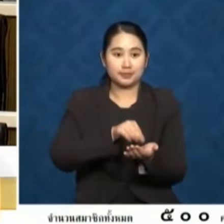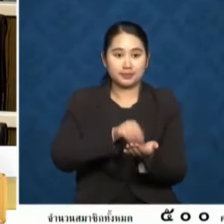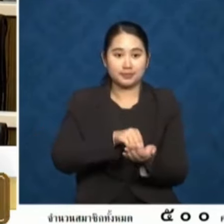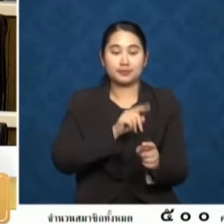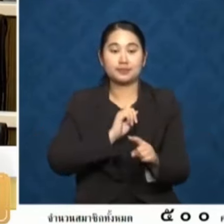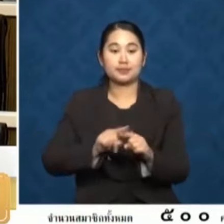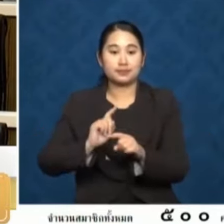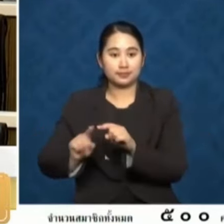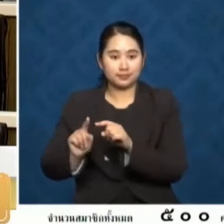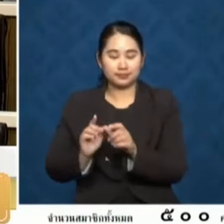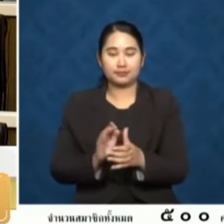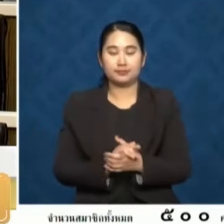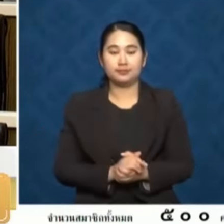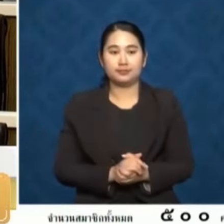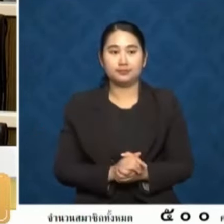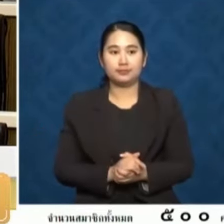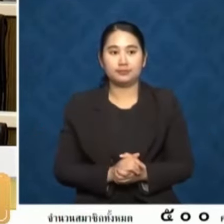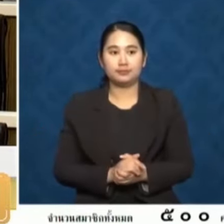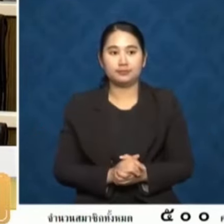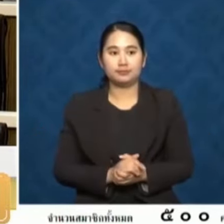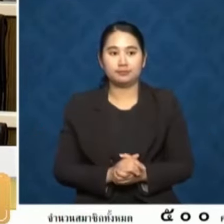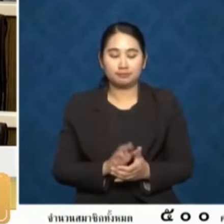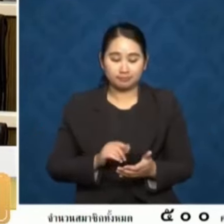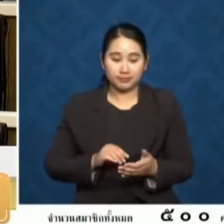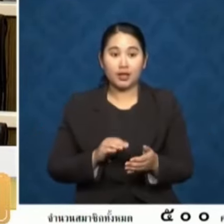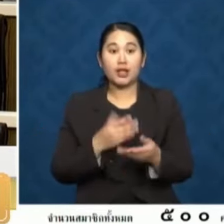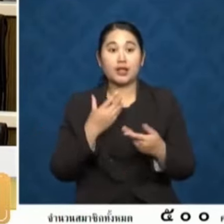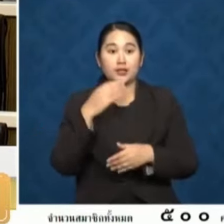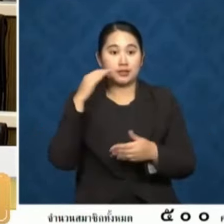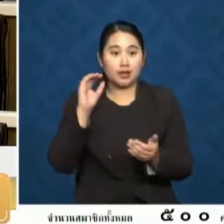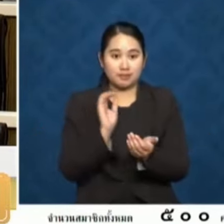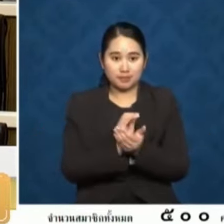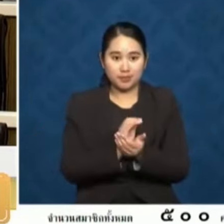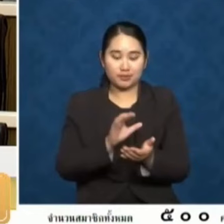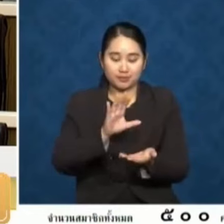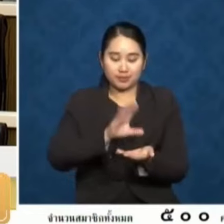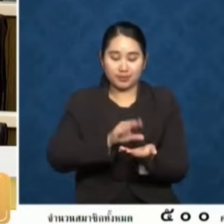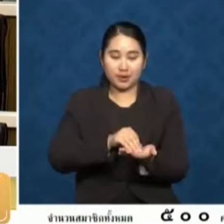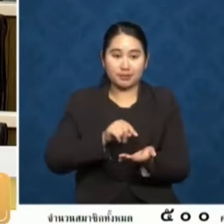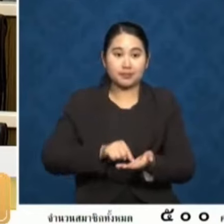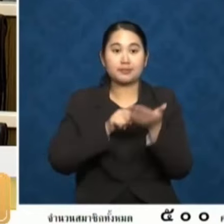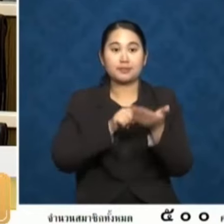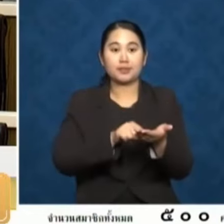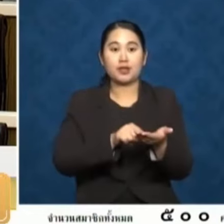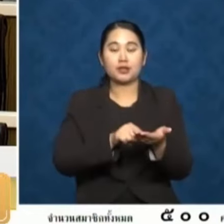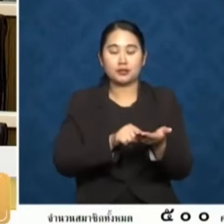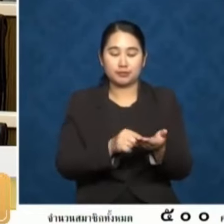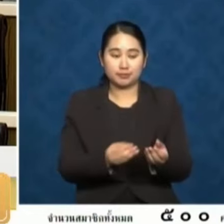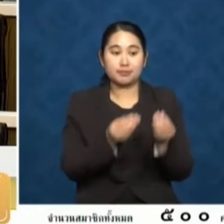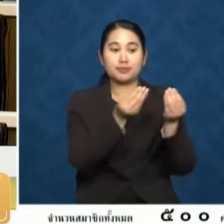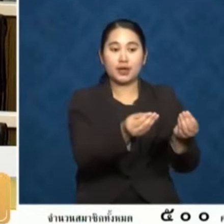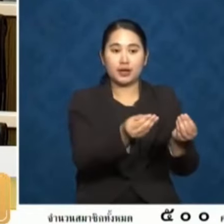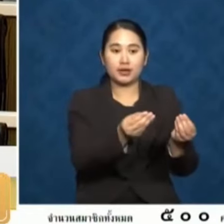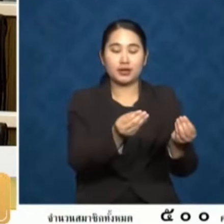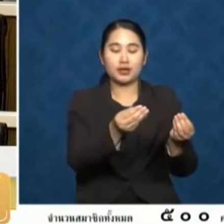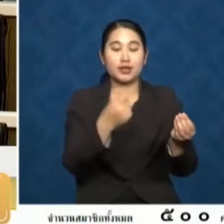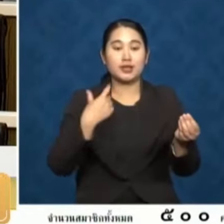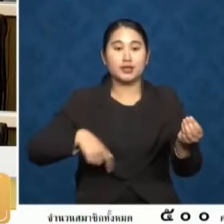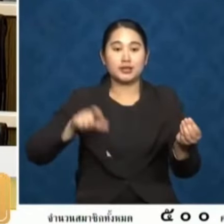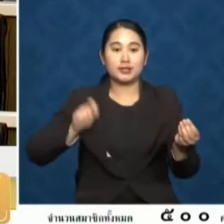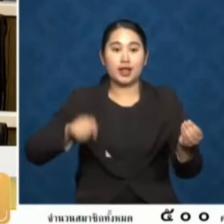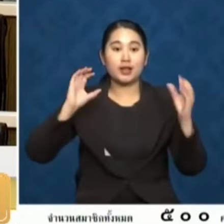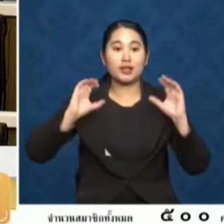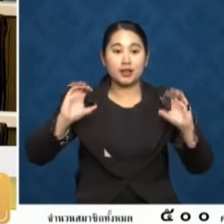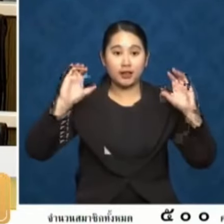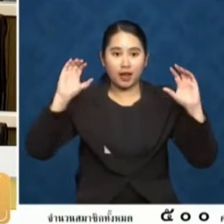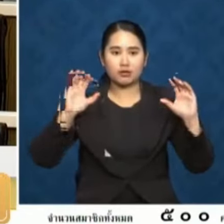ม่เช่นนั้นผ่านอัยการอาจจะไม่ฟ้องหรือสำนวนไม่สมบูรณ์ก็จะตีกลับหรือแม้แต่กระทั่ง